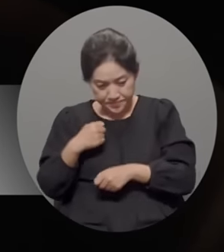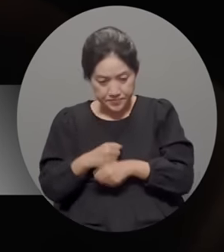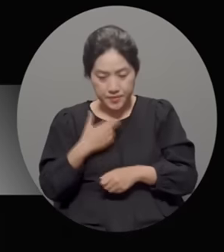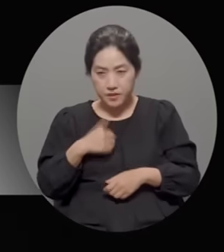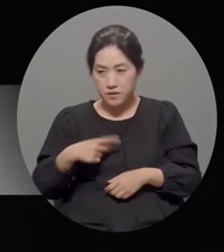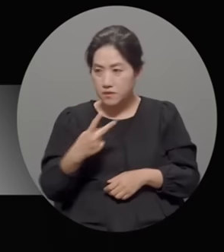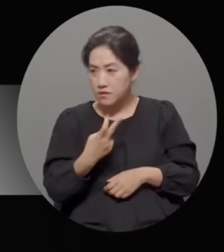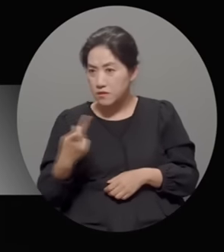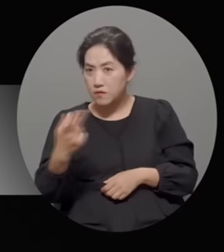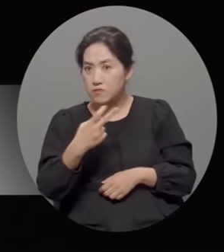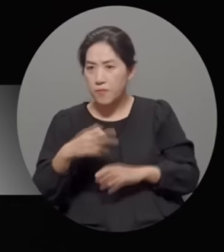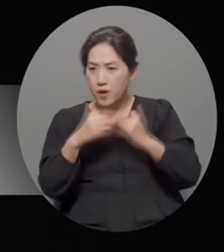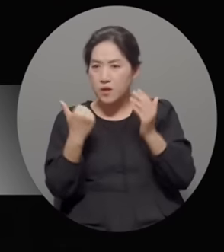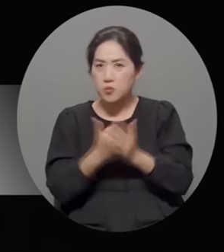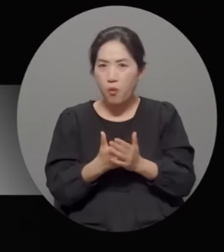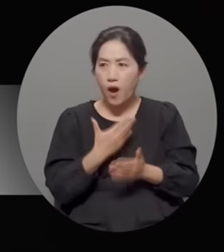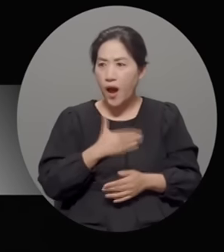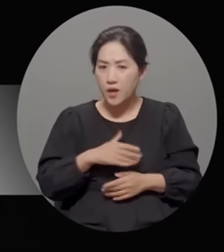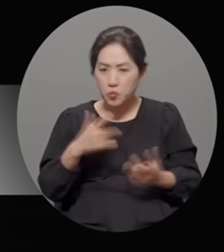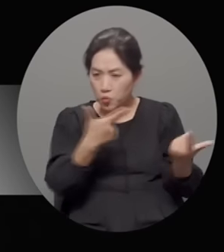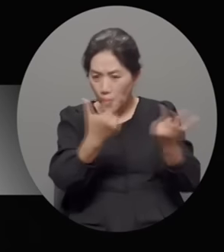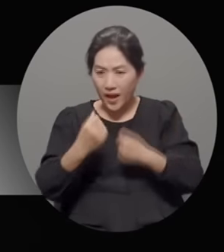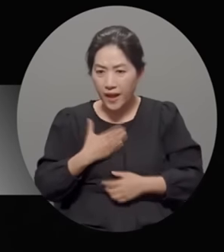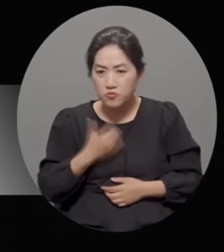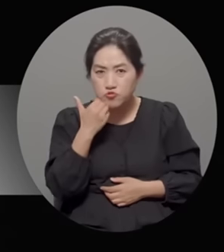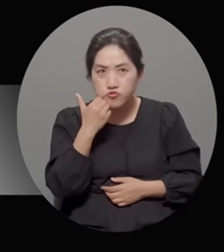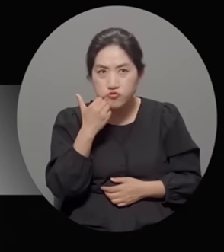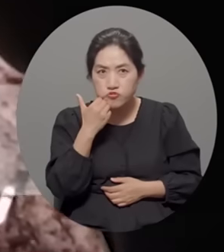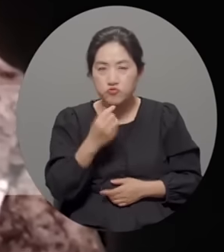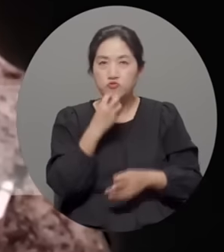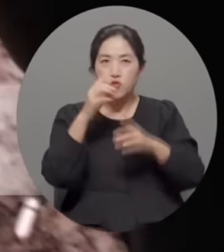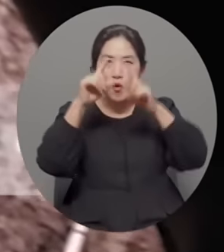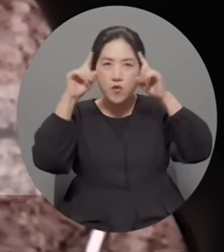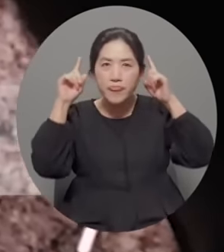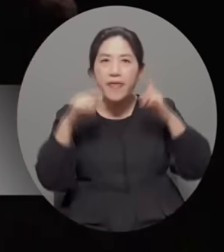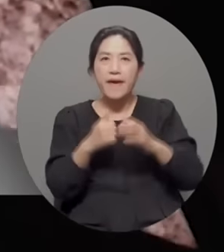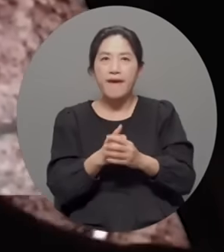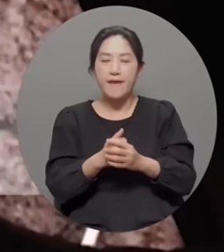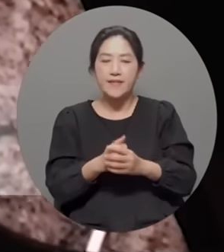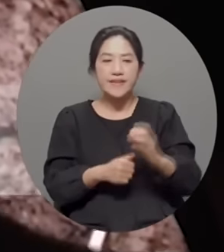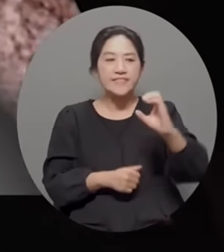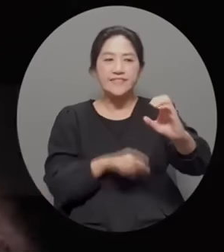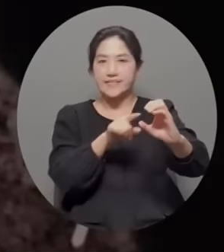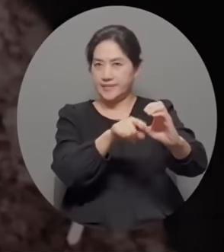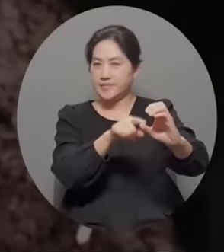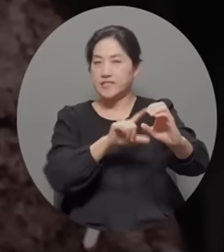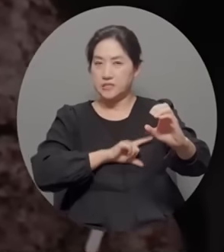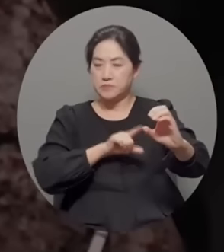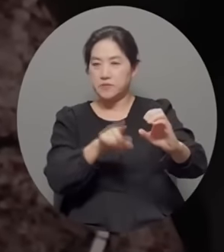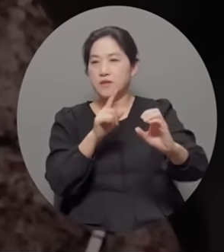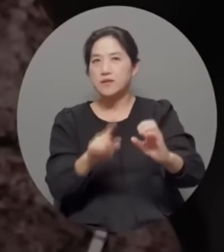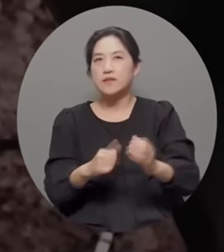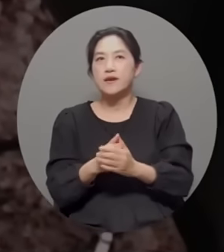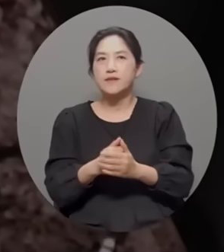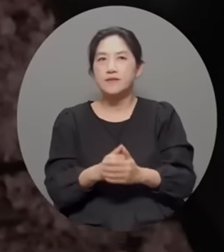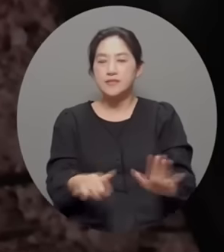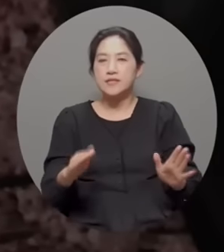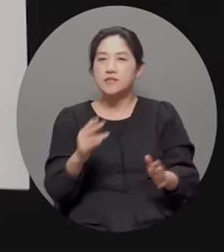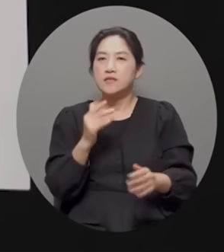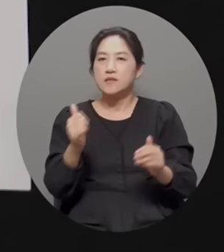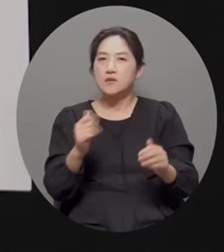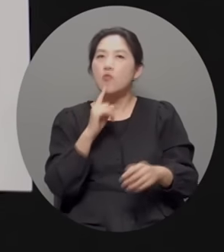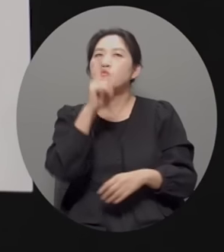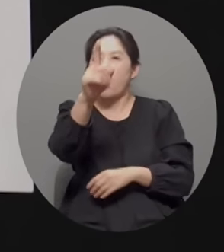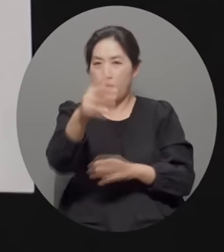카카오톡 친구였던 유일한 남성, 서울대생 C 씨를 2022년 7월 고소했습니다. C 씨는 경찰이